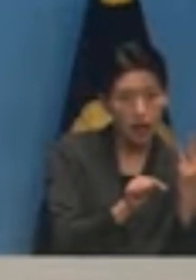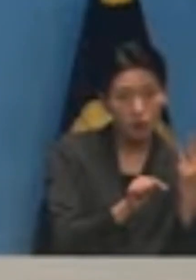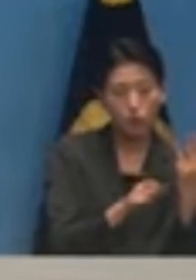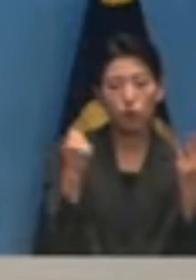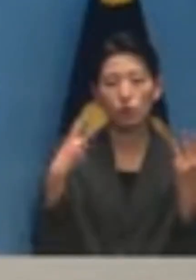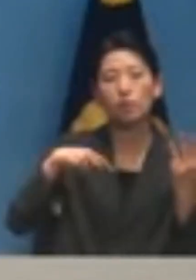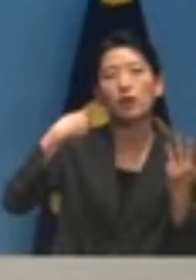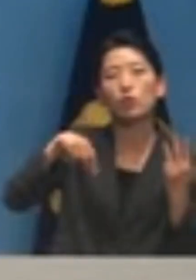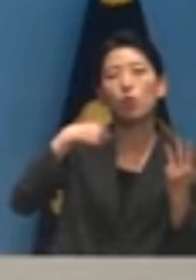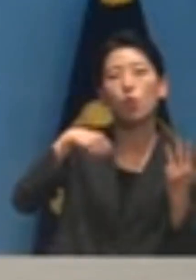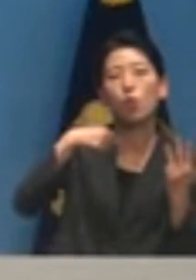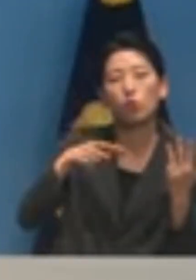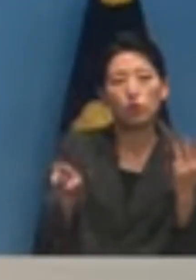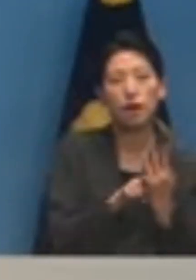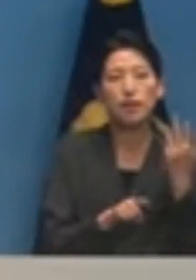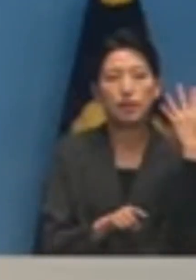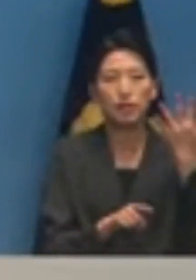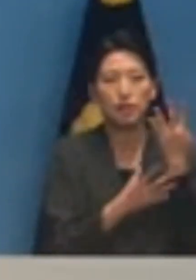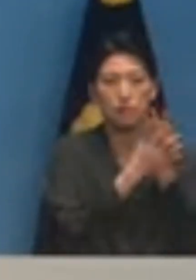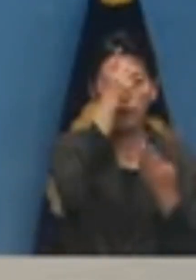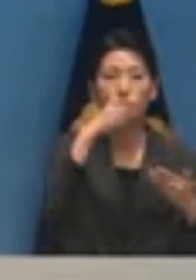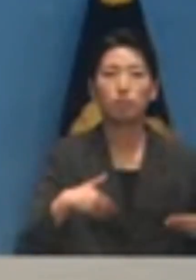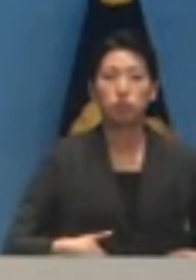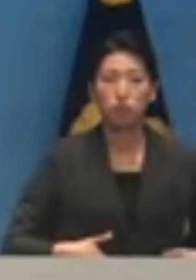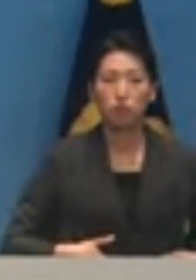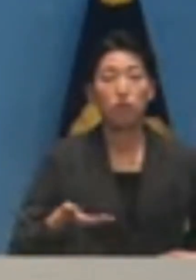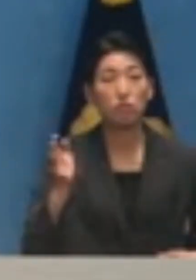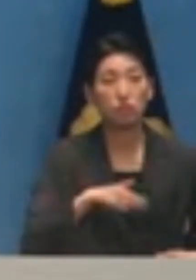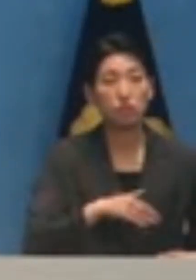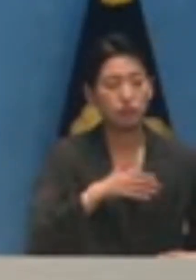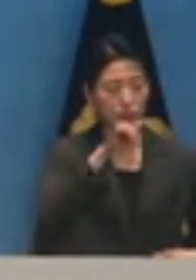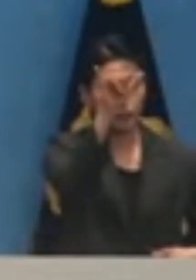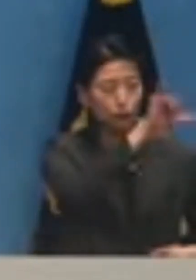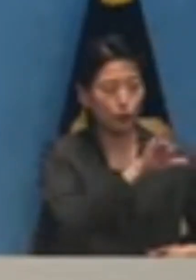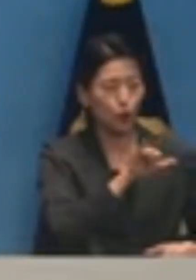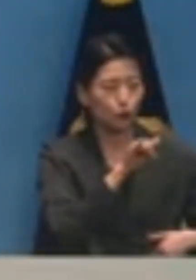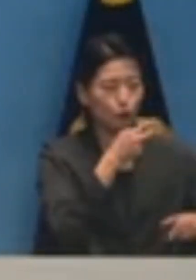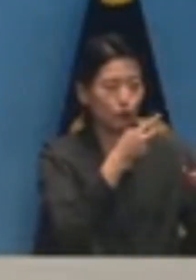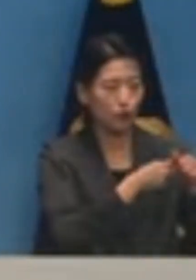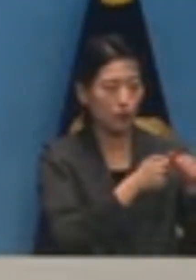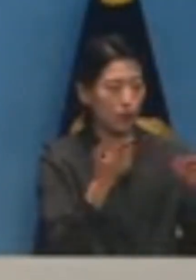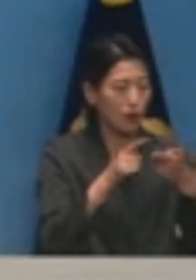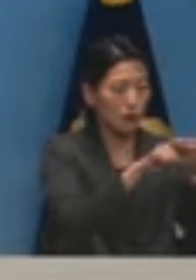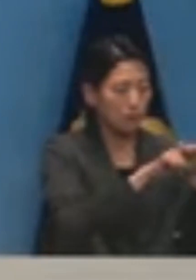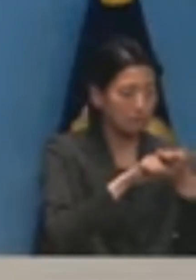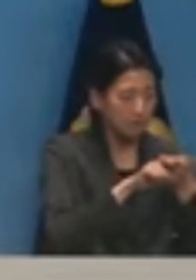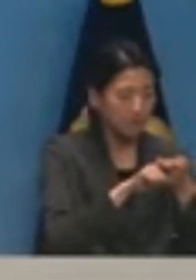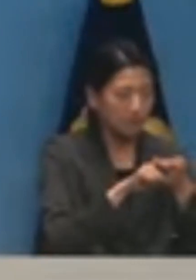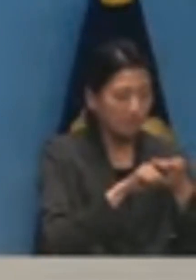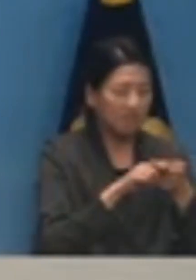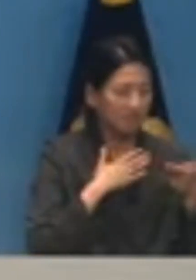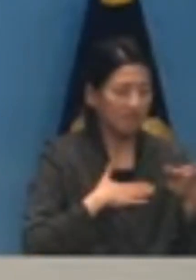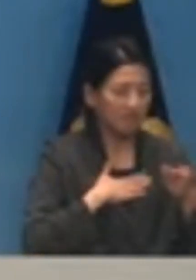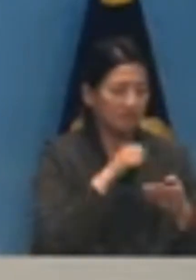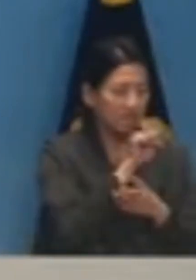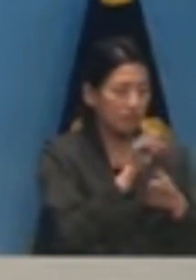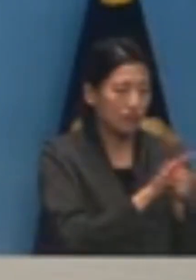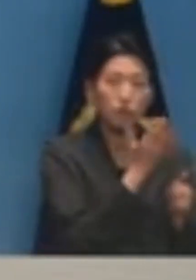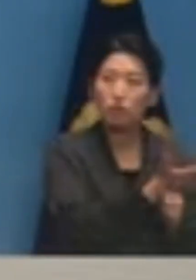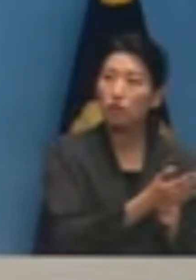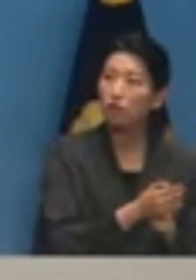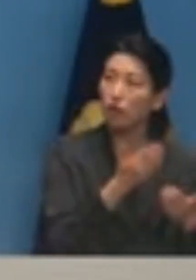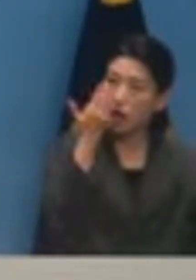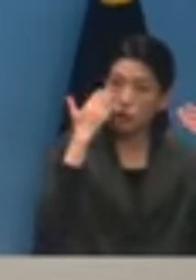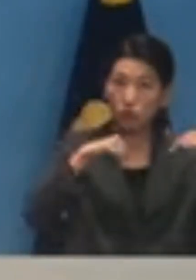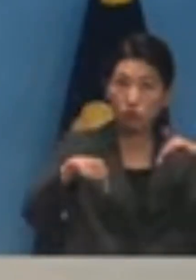3주체를 무시한 공약으로 특정 노조의 요구만을 수용하여 진정 학교를 정치판으로 만들려고 하는